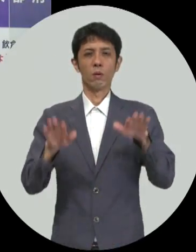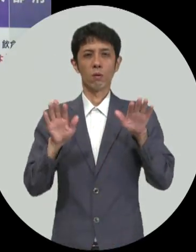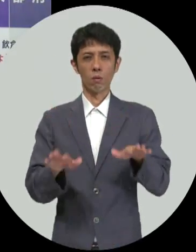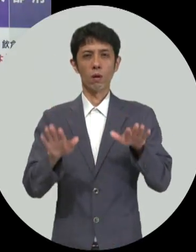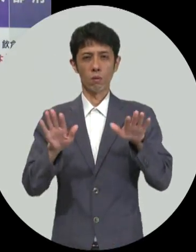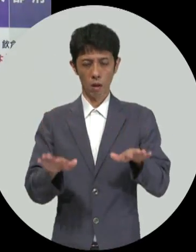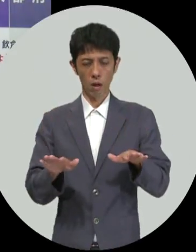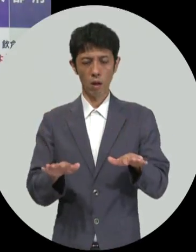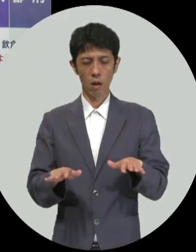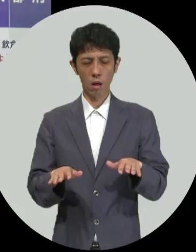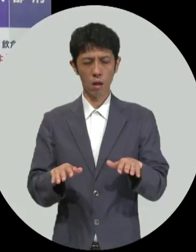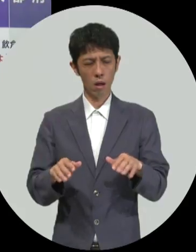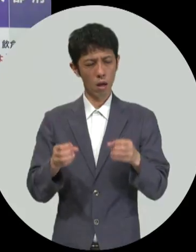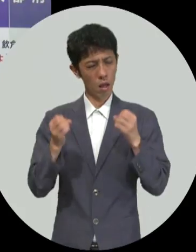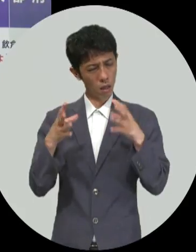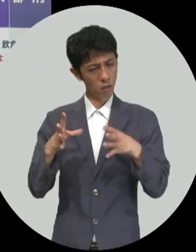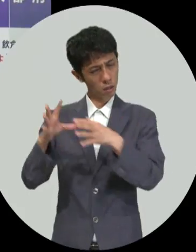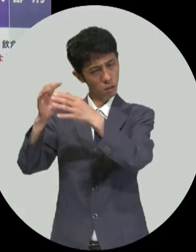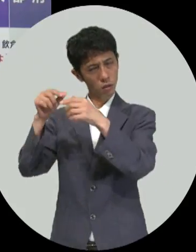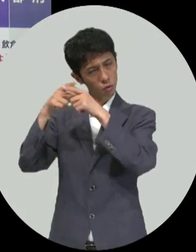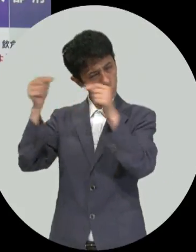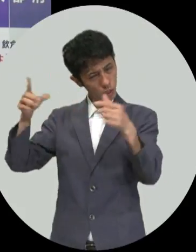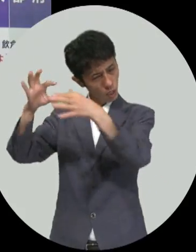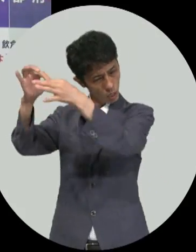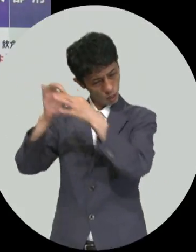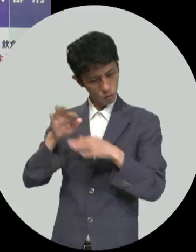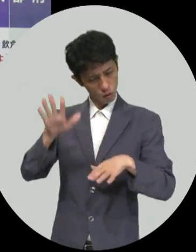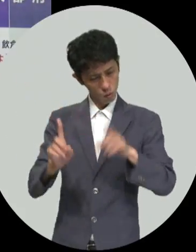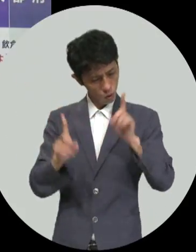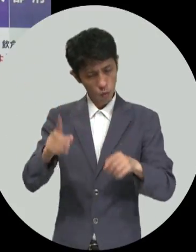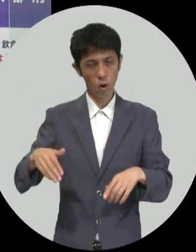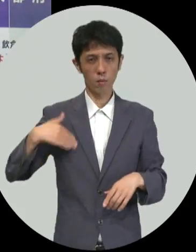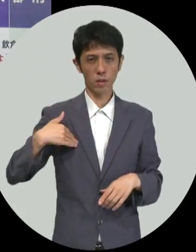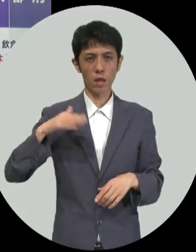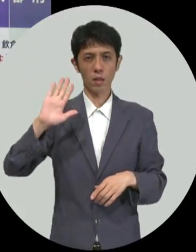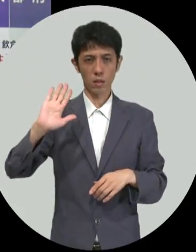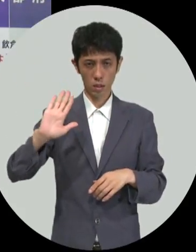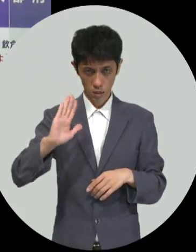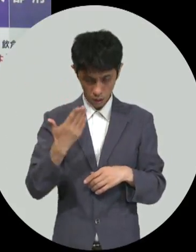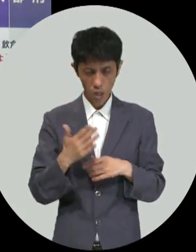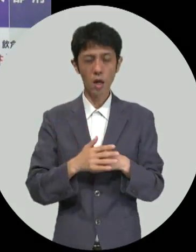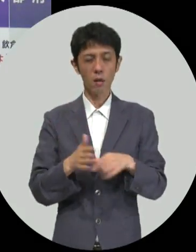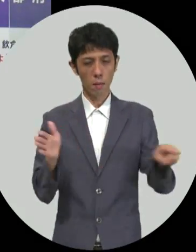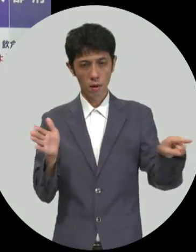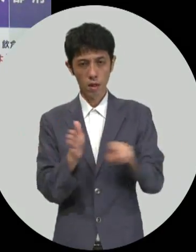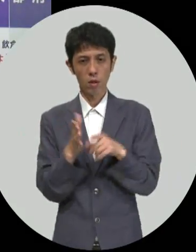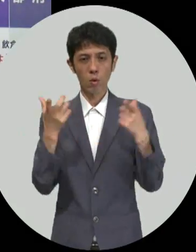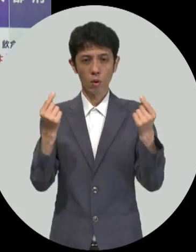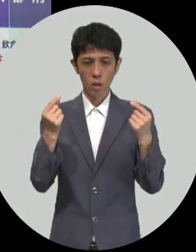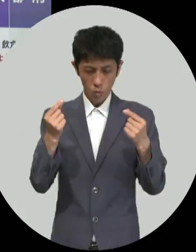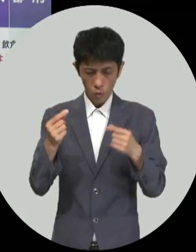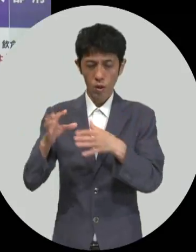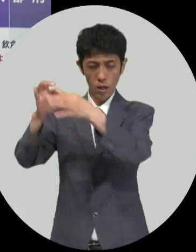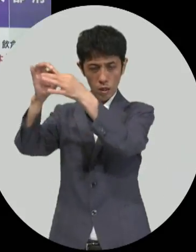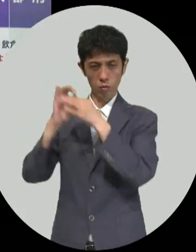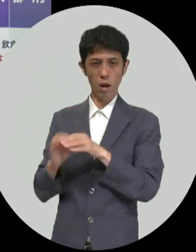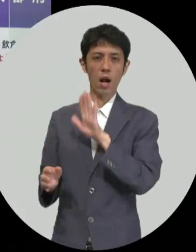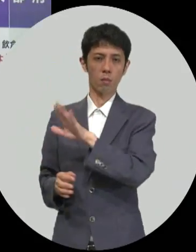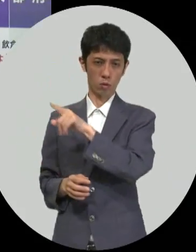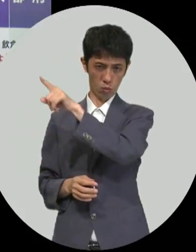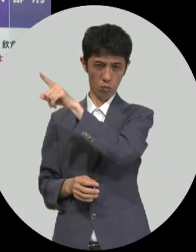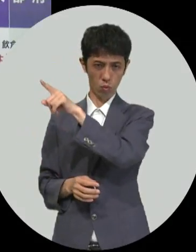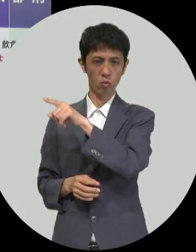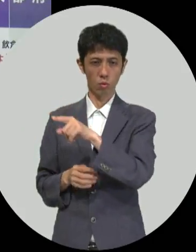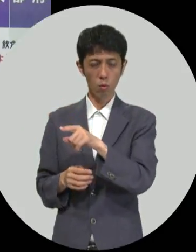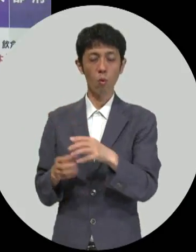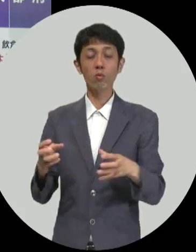に事務連絡が来るかどうかってちょっと分からないんですけれども、従来ですと基本的対処方針出た後に来てるもあります。もしそういうことも含め